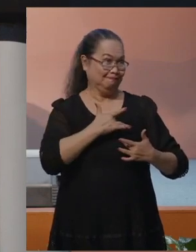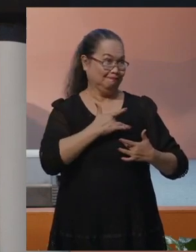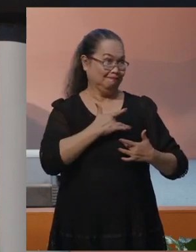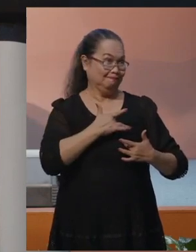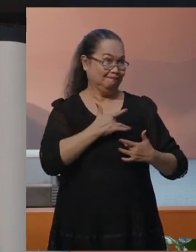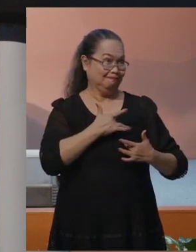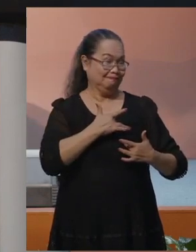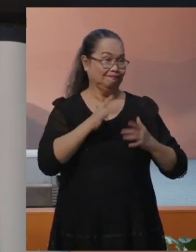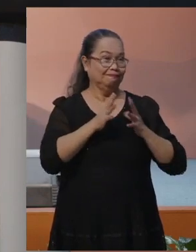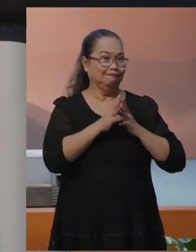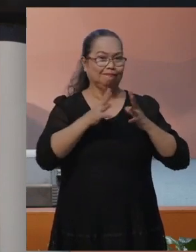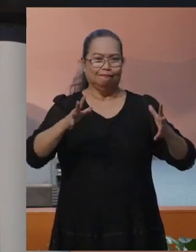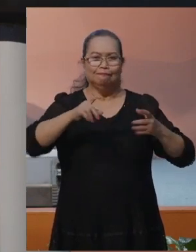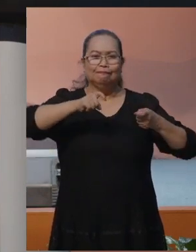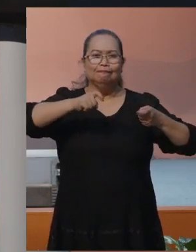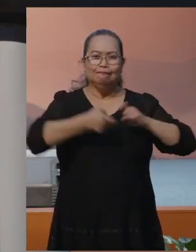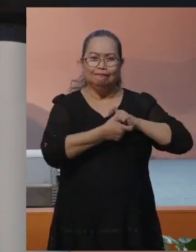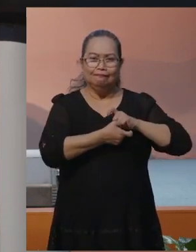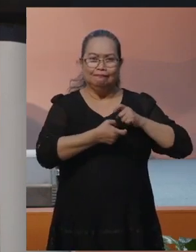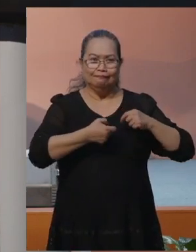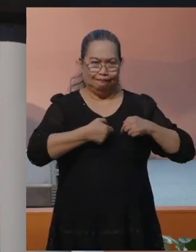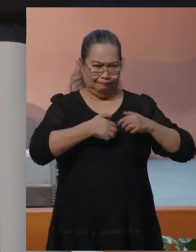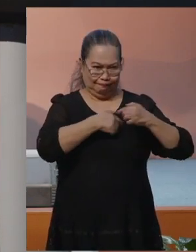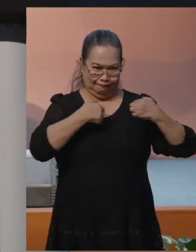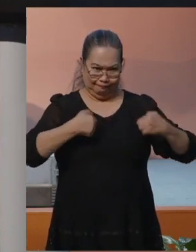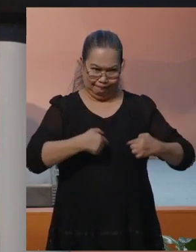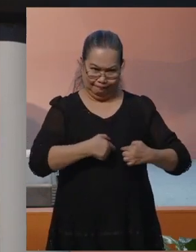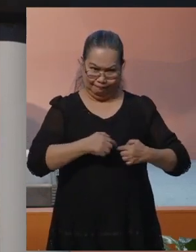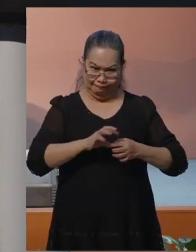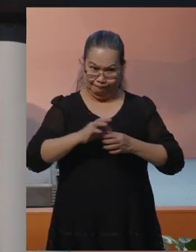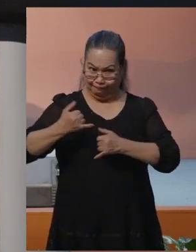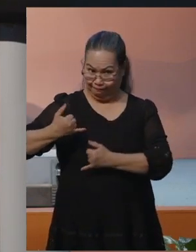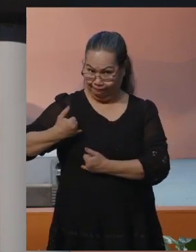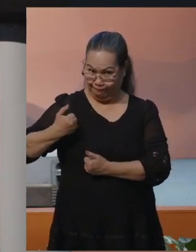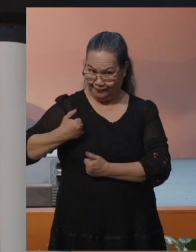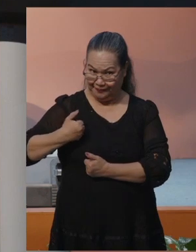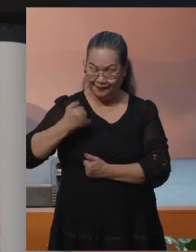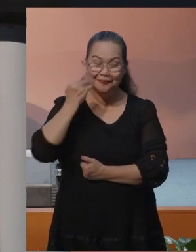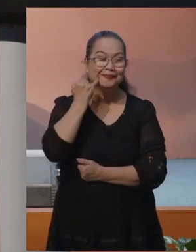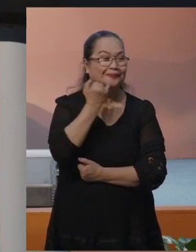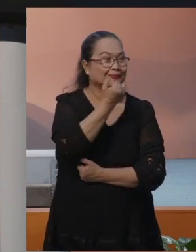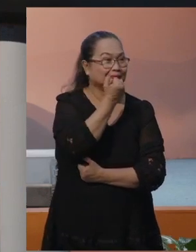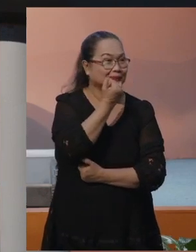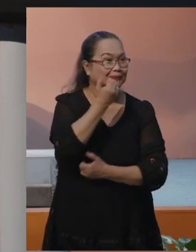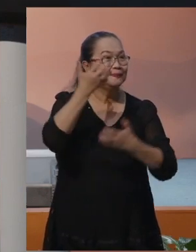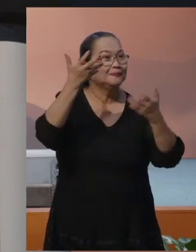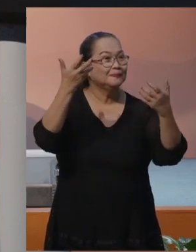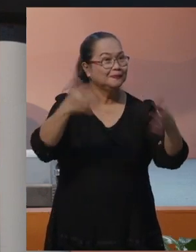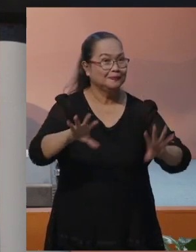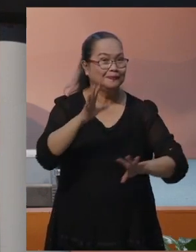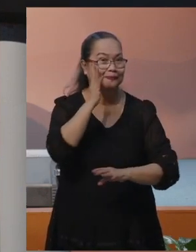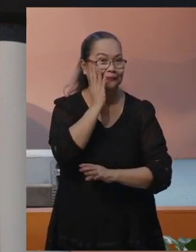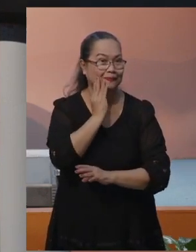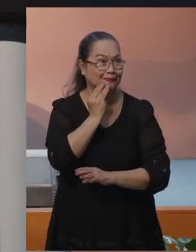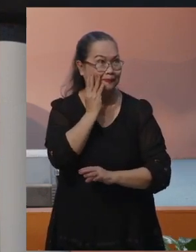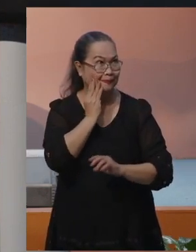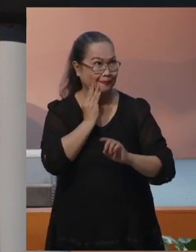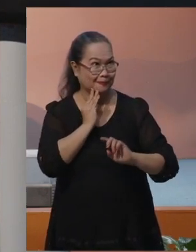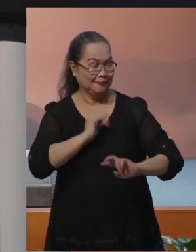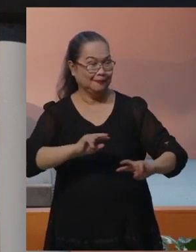Naging malaki ang pagbabago ng puso ni Joshua at ng mga taga-Israel pagkatapos nitong labanan na